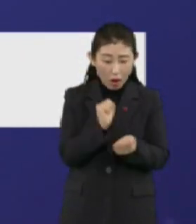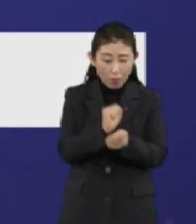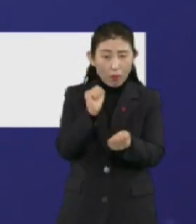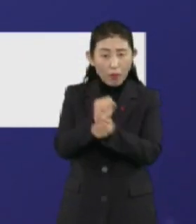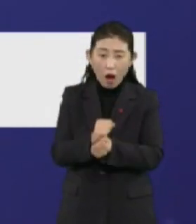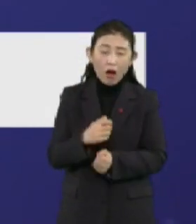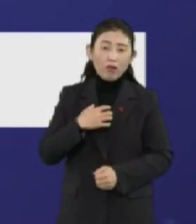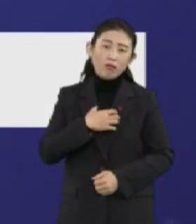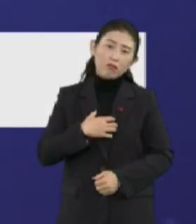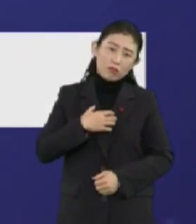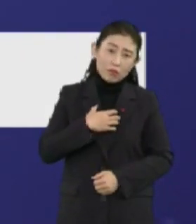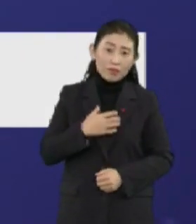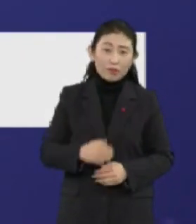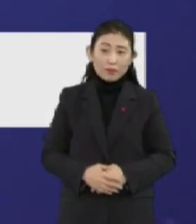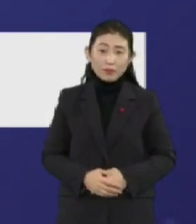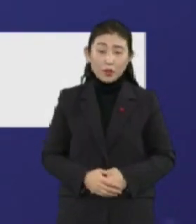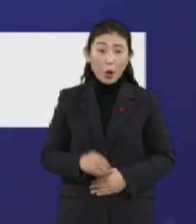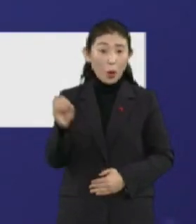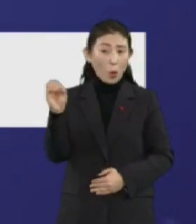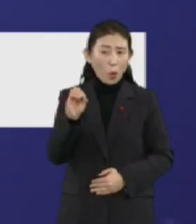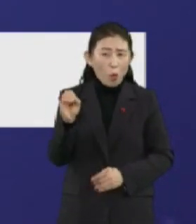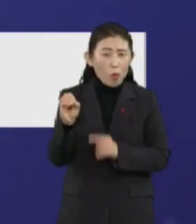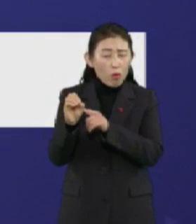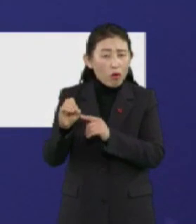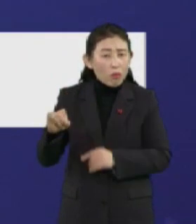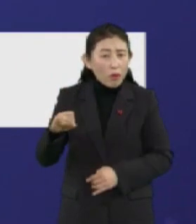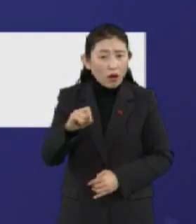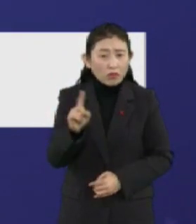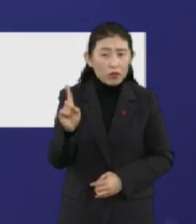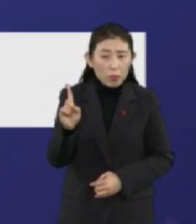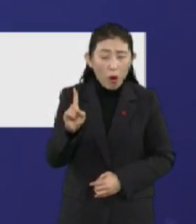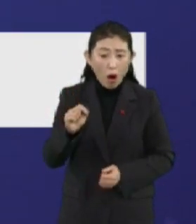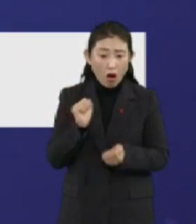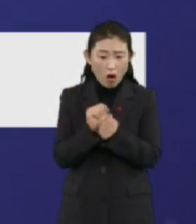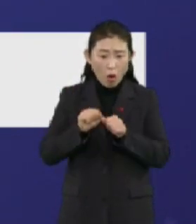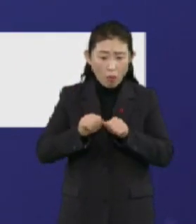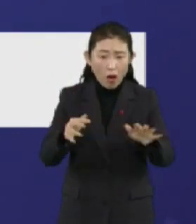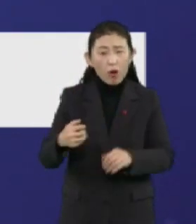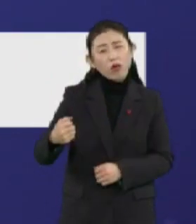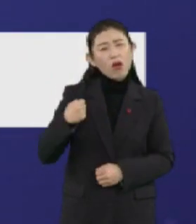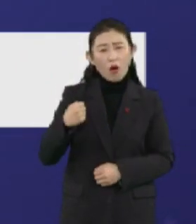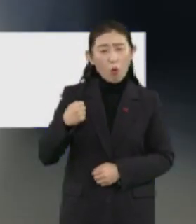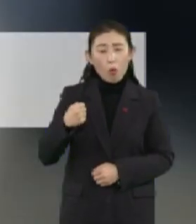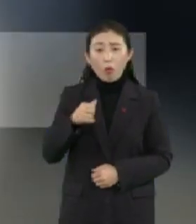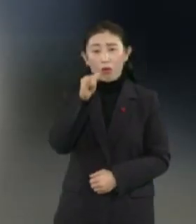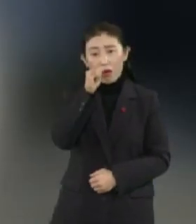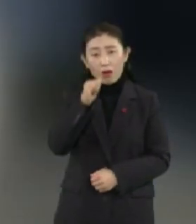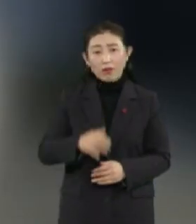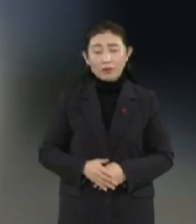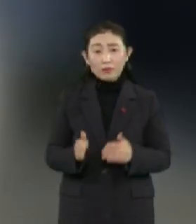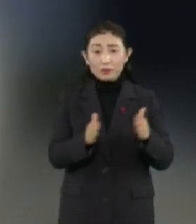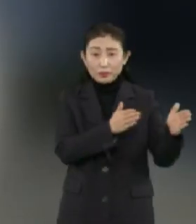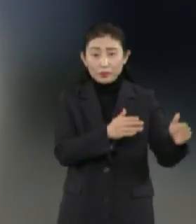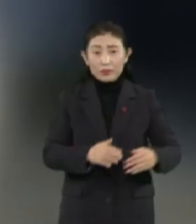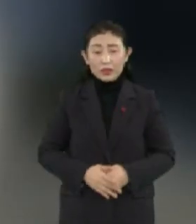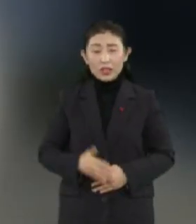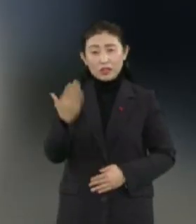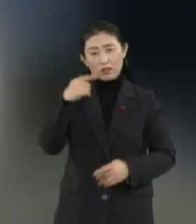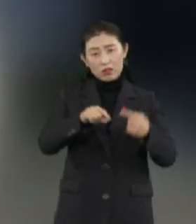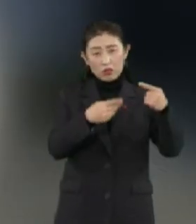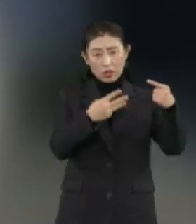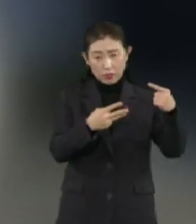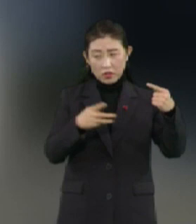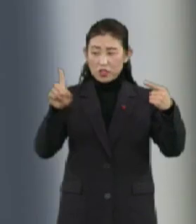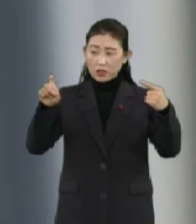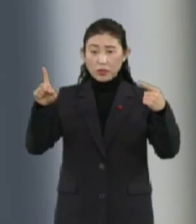좀 우려되는 상황이고요. 그런데 이 오미크론이라는 게 전파 속도가 워낙 빨라서. 방역당국은 지난